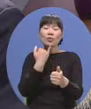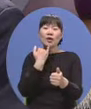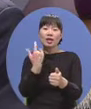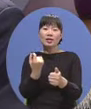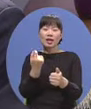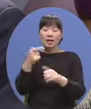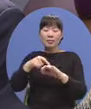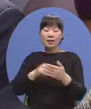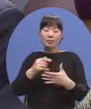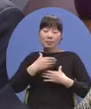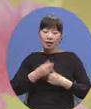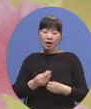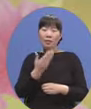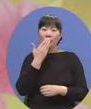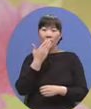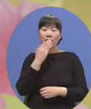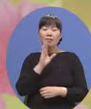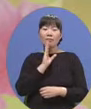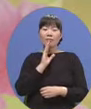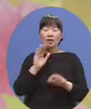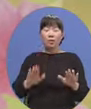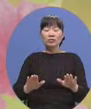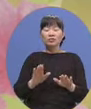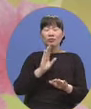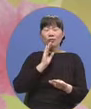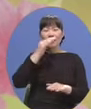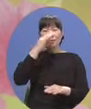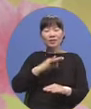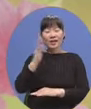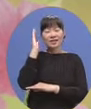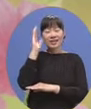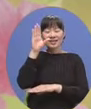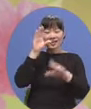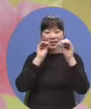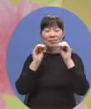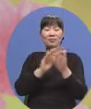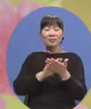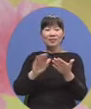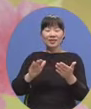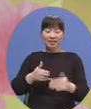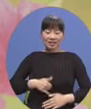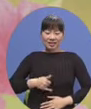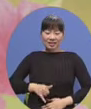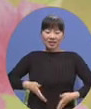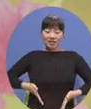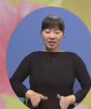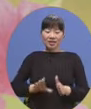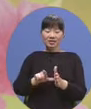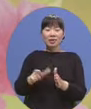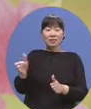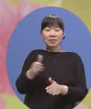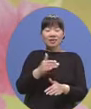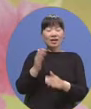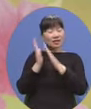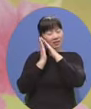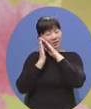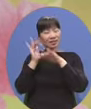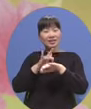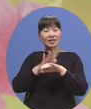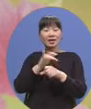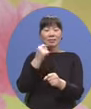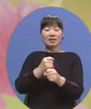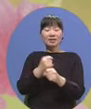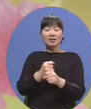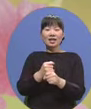마음 편안하게 되는. 아, 오늘 정말 유익한 얘기였습니다. 일단 아이가 태어나는 순간부터 수면 습관 들인다. 마음에